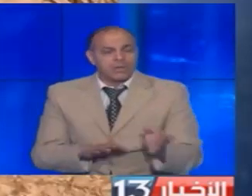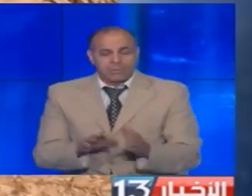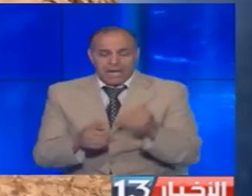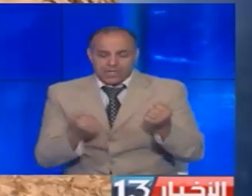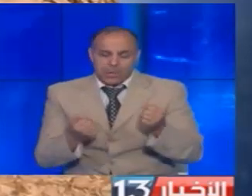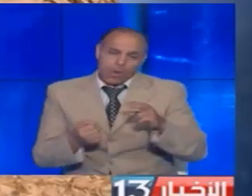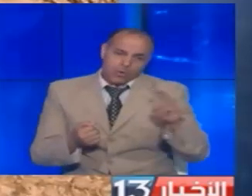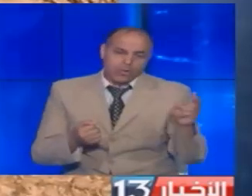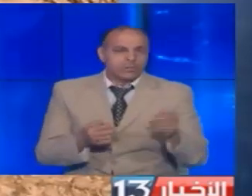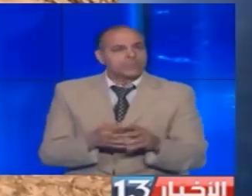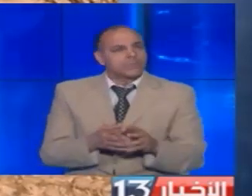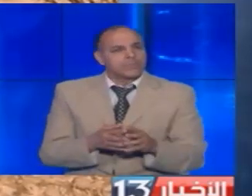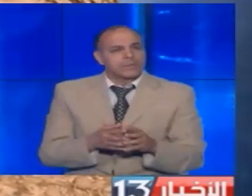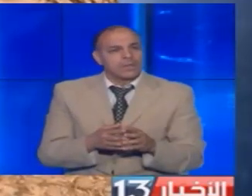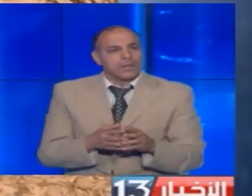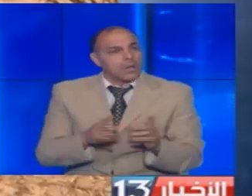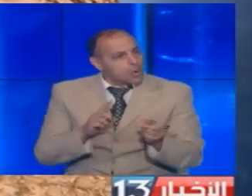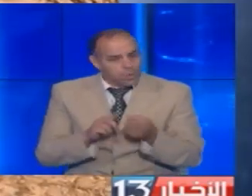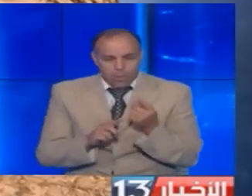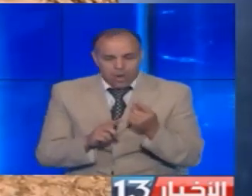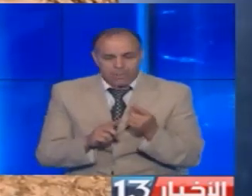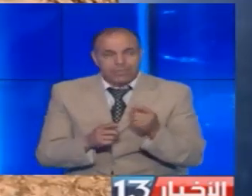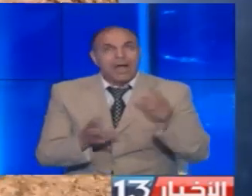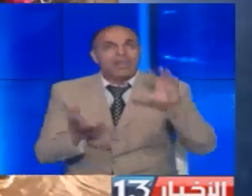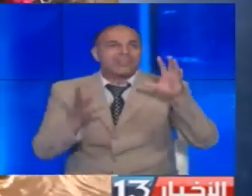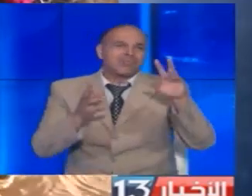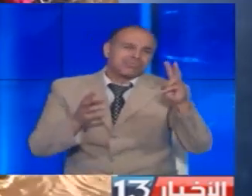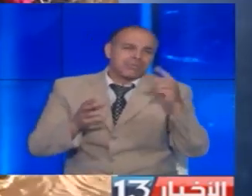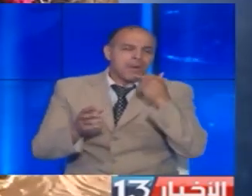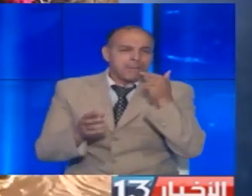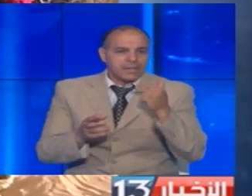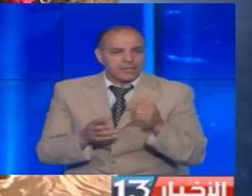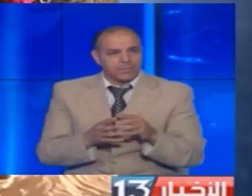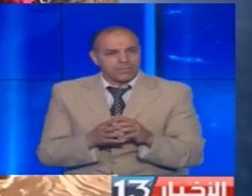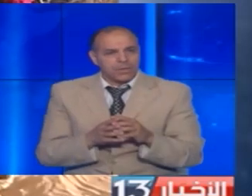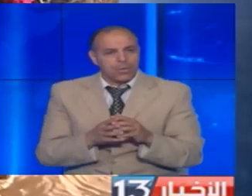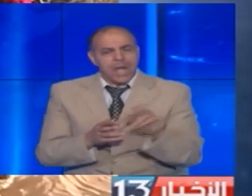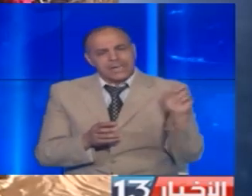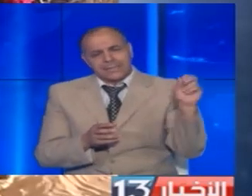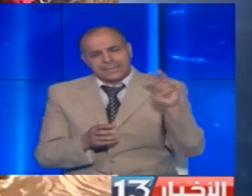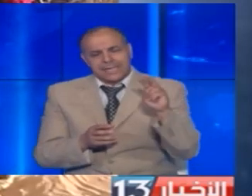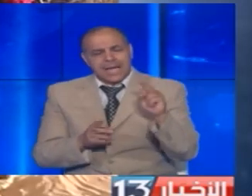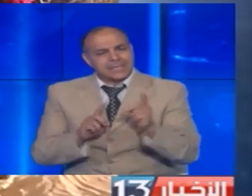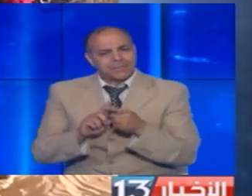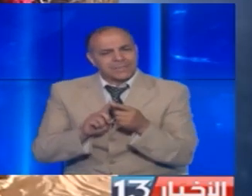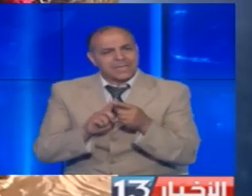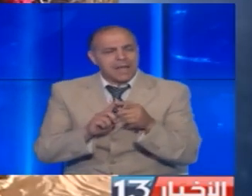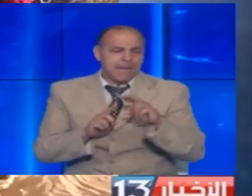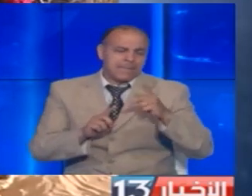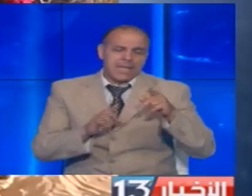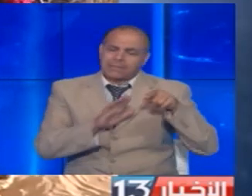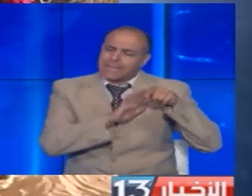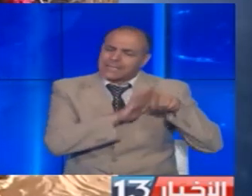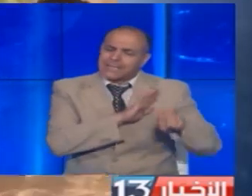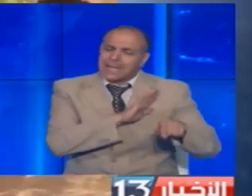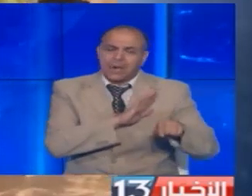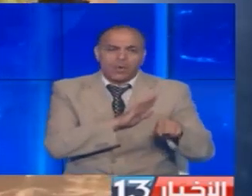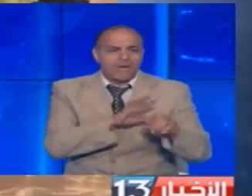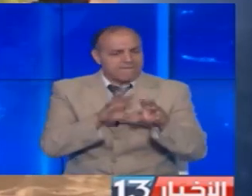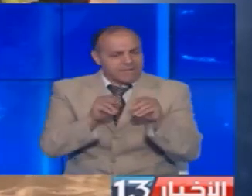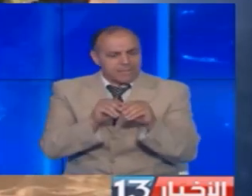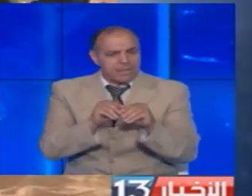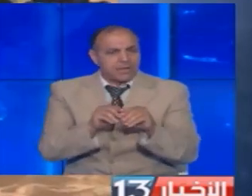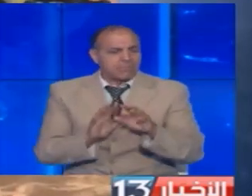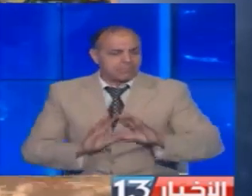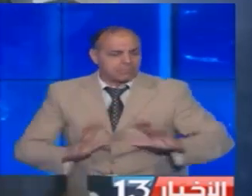اقتصادية أخرى من أهمها الطاقة البديلة والسياحة الخصوصية البديلة الصحراوية العائلية في هذا